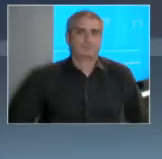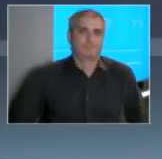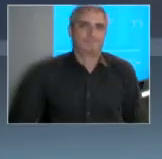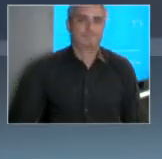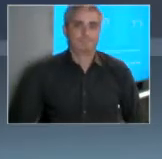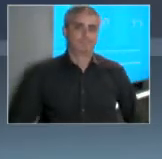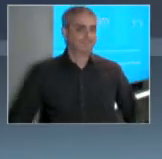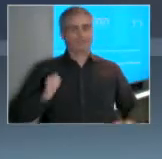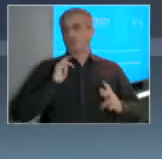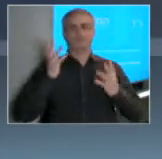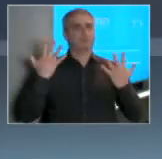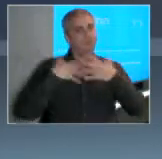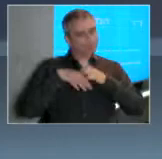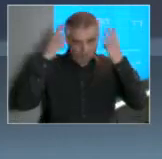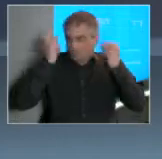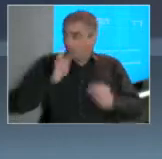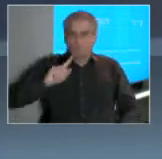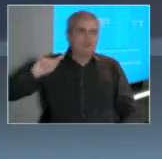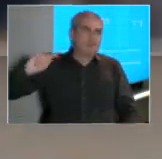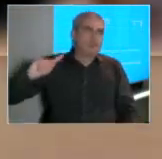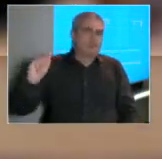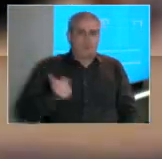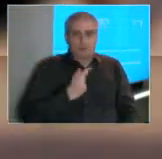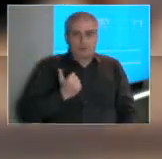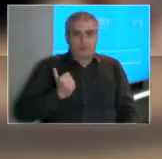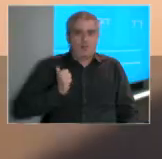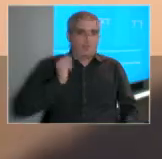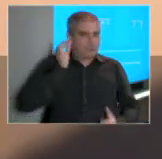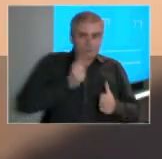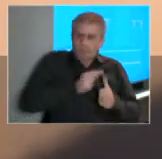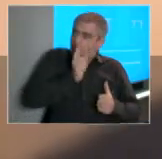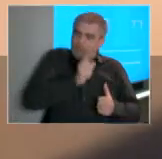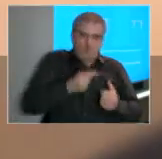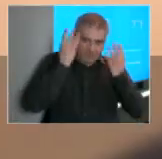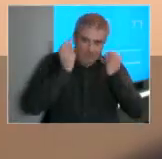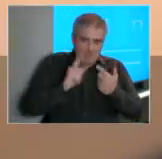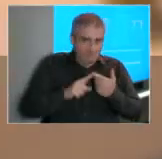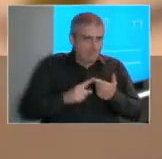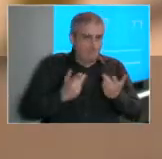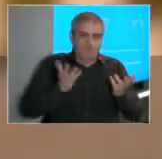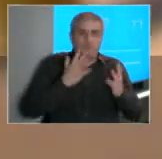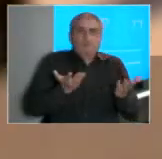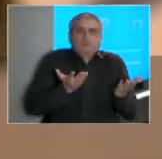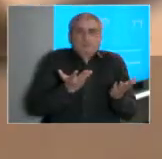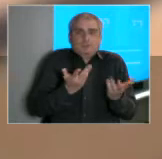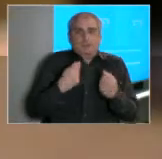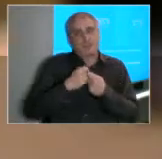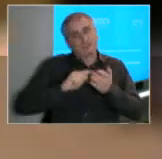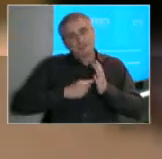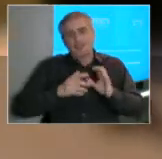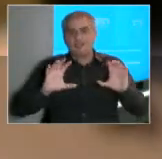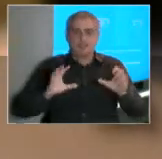הכבוד לקור ההיתוך של בן גוריון, הוא לא צריך את כל כוח האדם הנשי, הוא לא צריך גם את החרדים. יש לזה אולי כל מיני